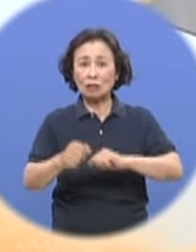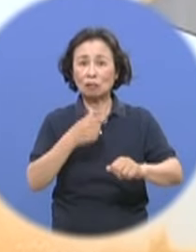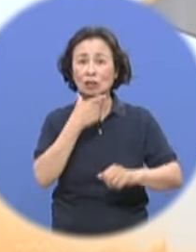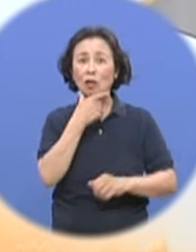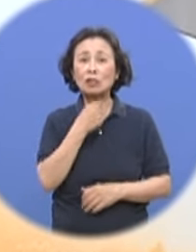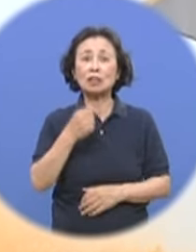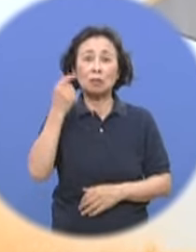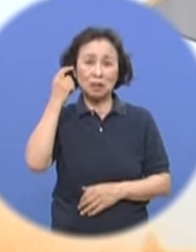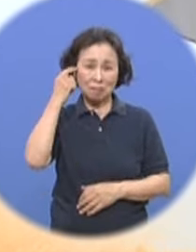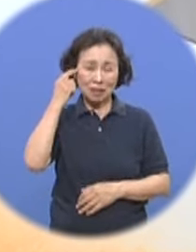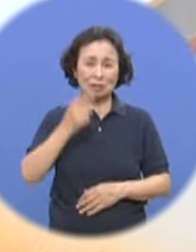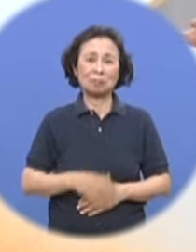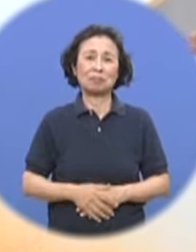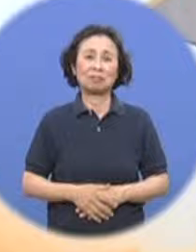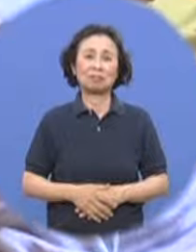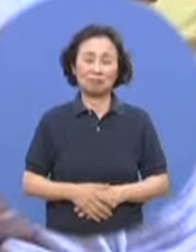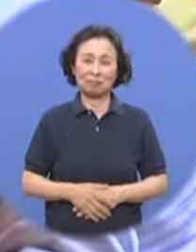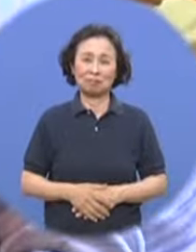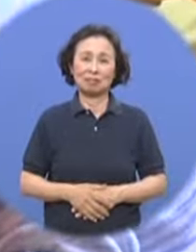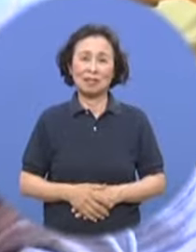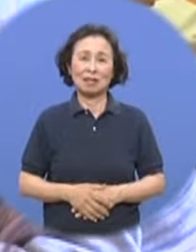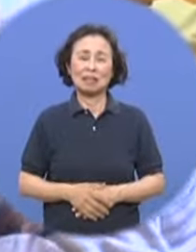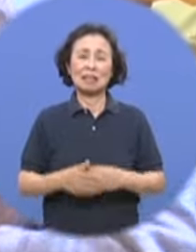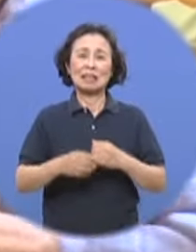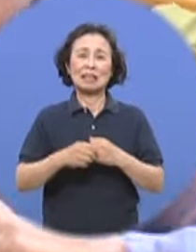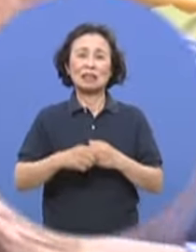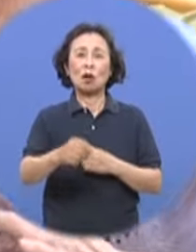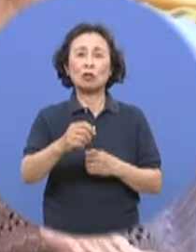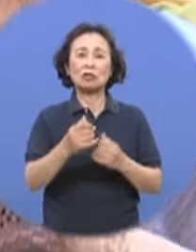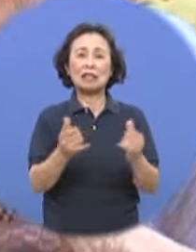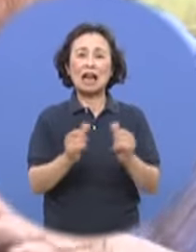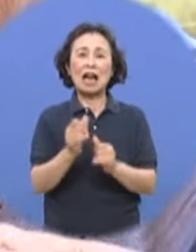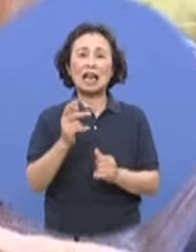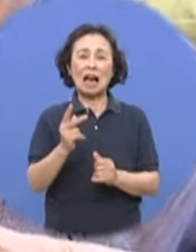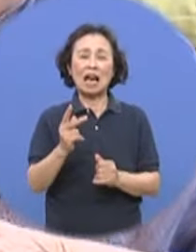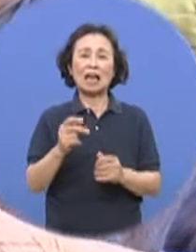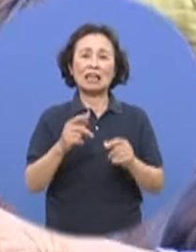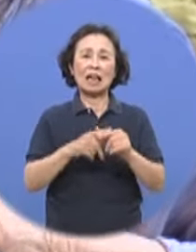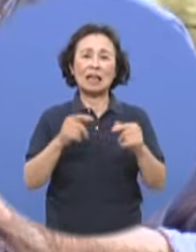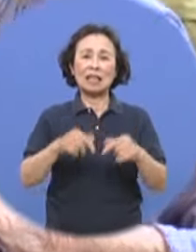最後に長寿社会課の中谷さんから県民の皆さんにメッ